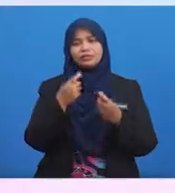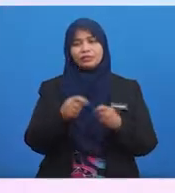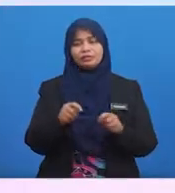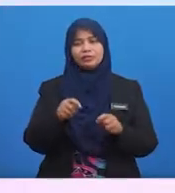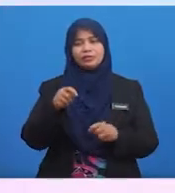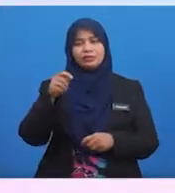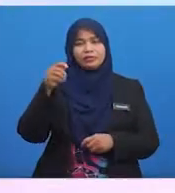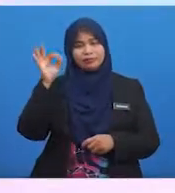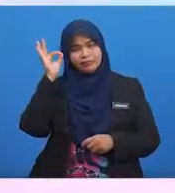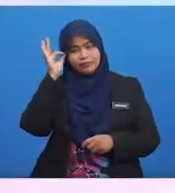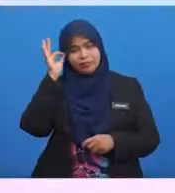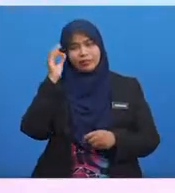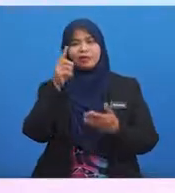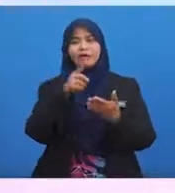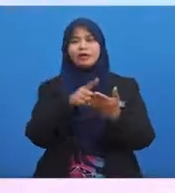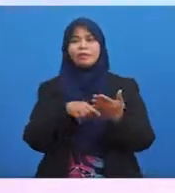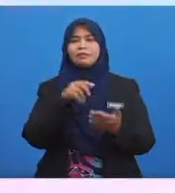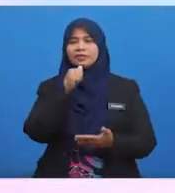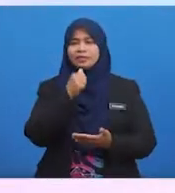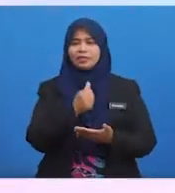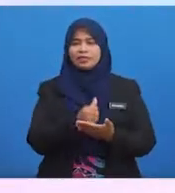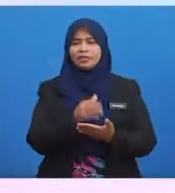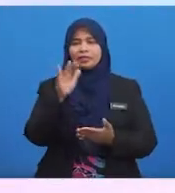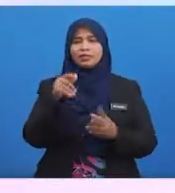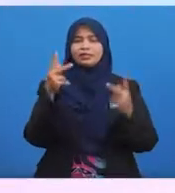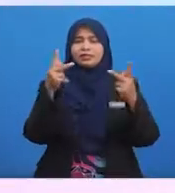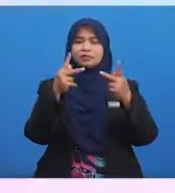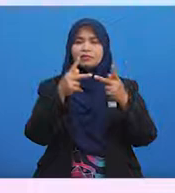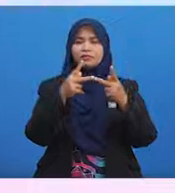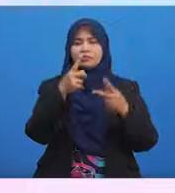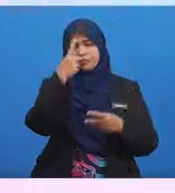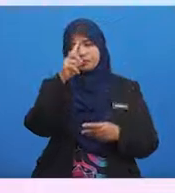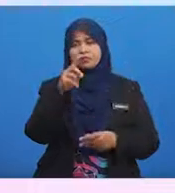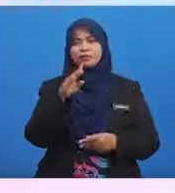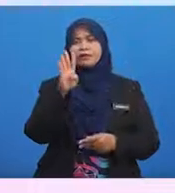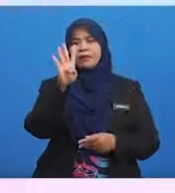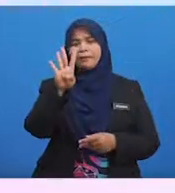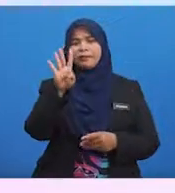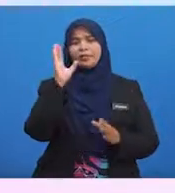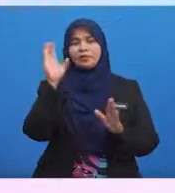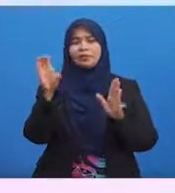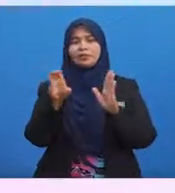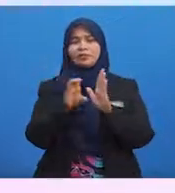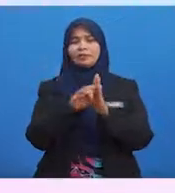apakah nilai yang sesuai untuk ke-44 gambar tersebut